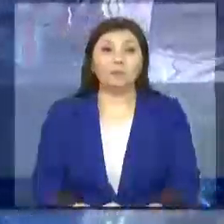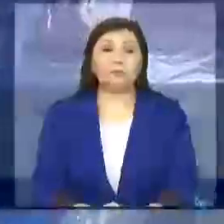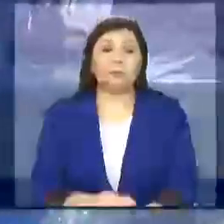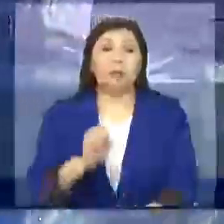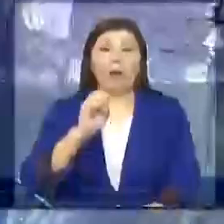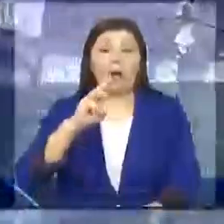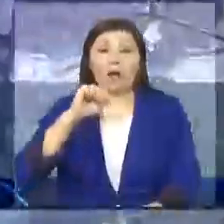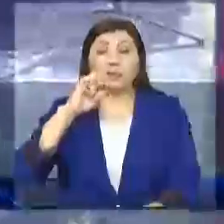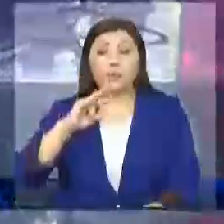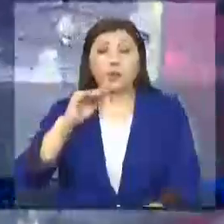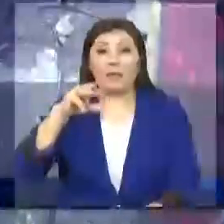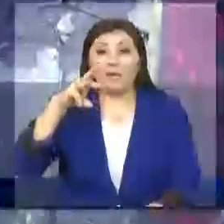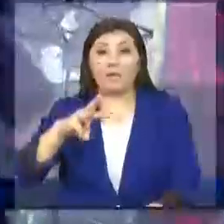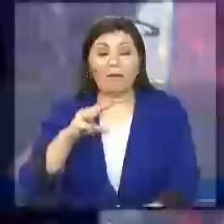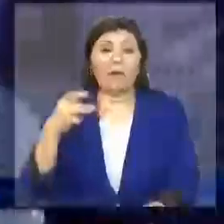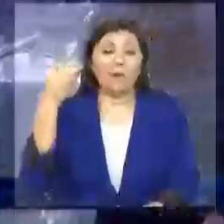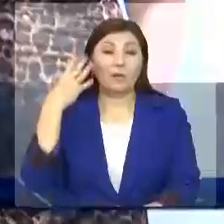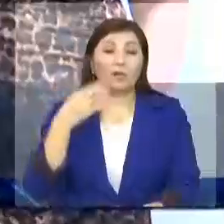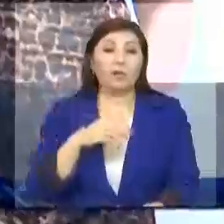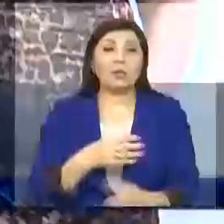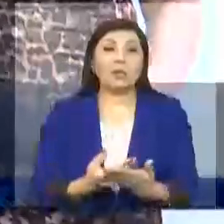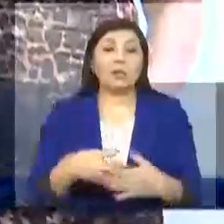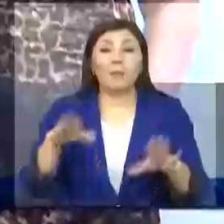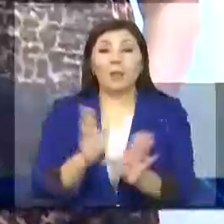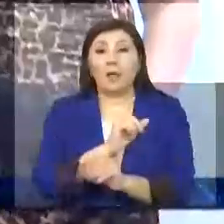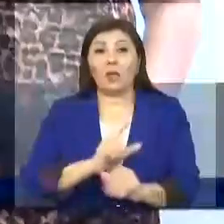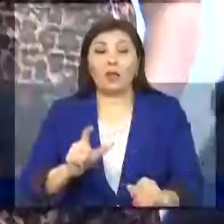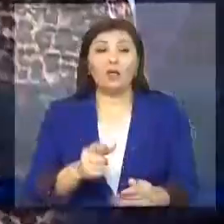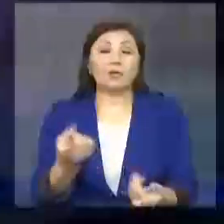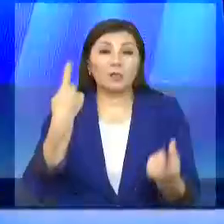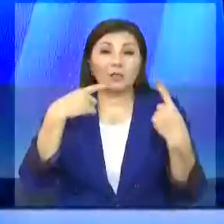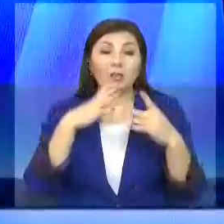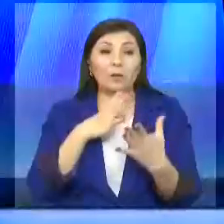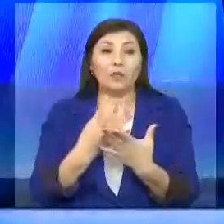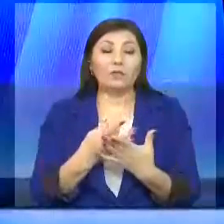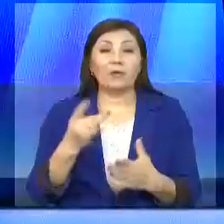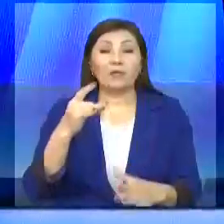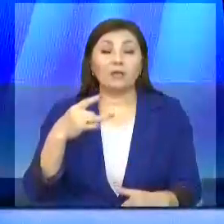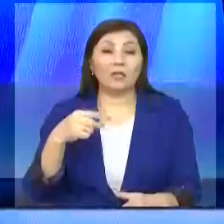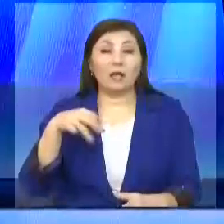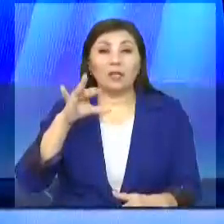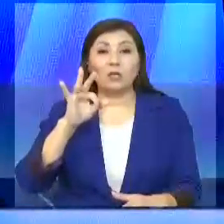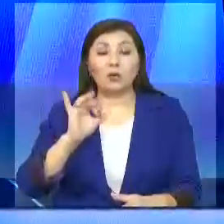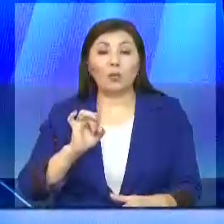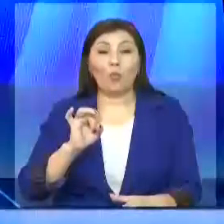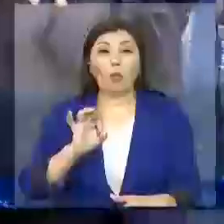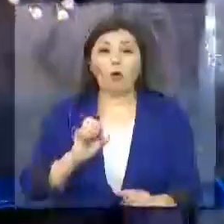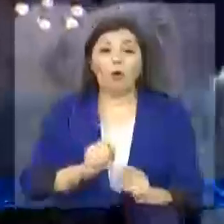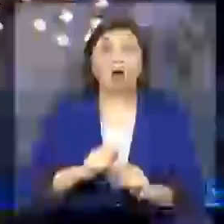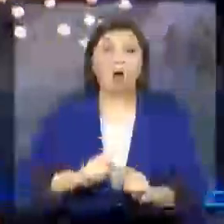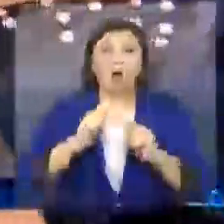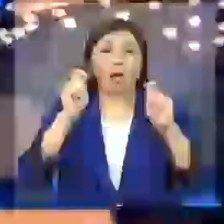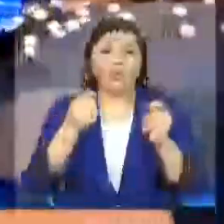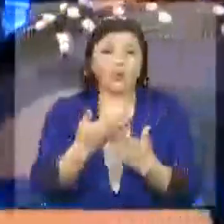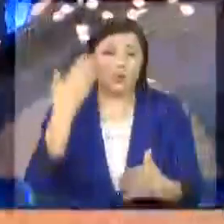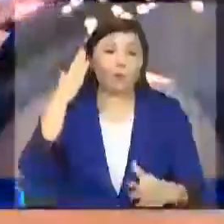Ұлан ФМ радиосы белгілі әнші Мейрамбек Беспаевтың төл туындысы. Өнер иесі радио ашу, қазақ жұлдыздарының әндерін жаңғырту бұрыннан